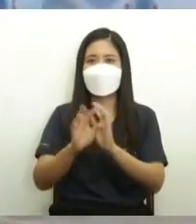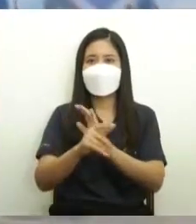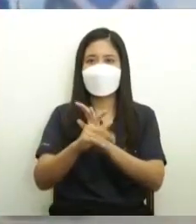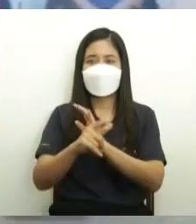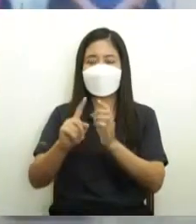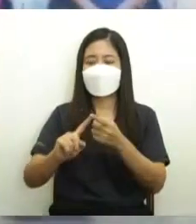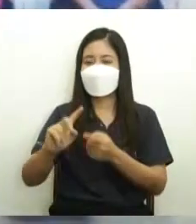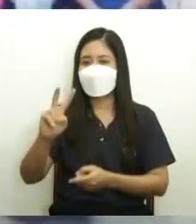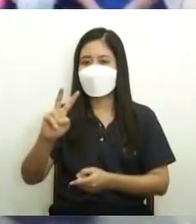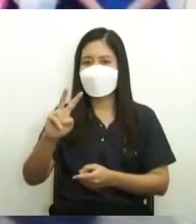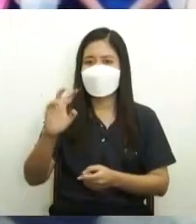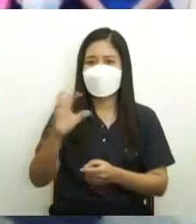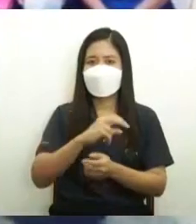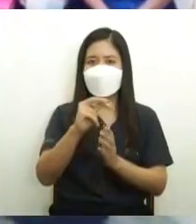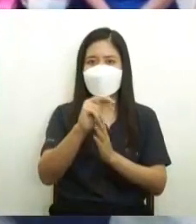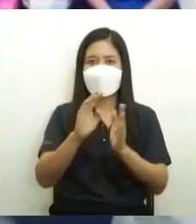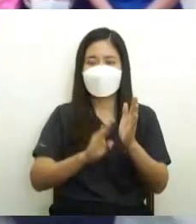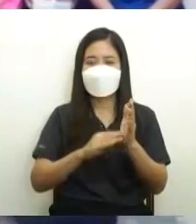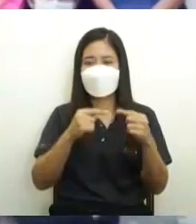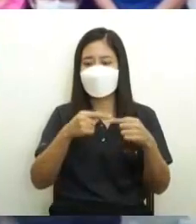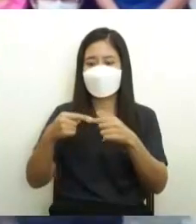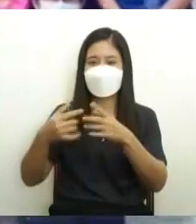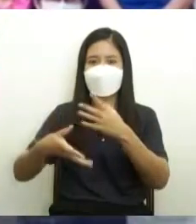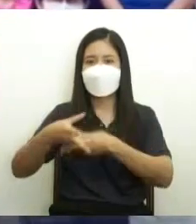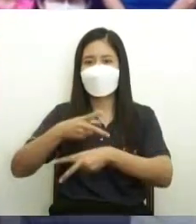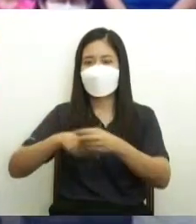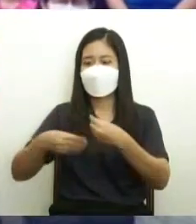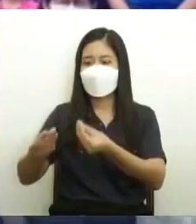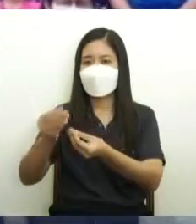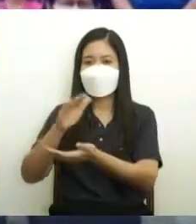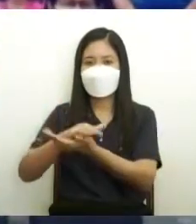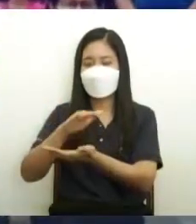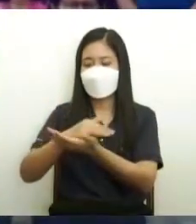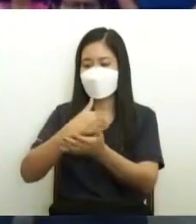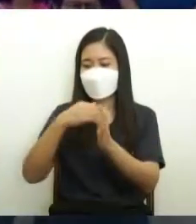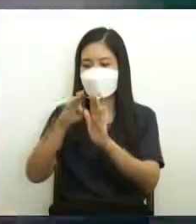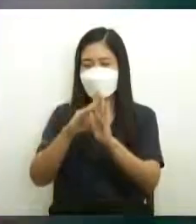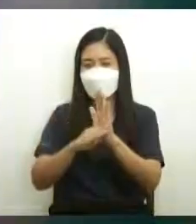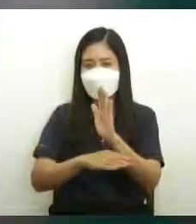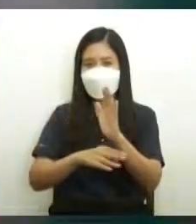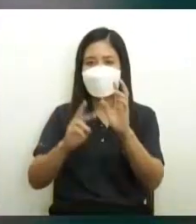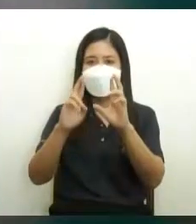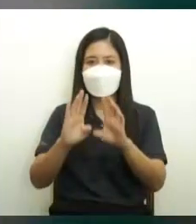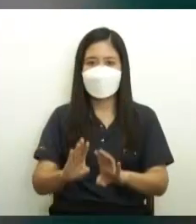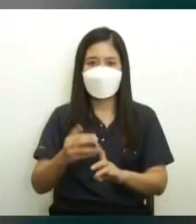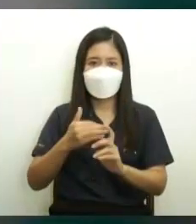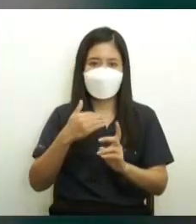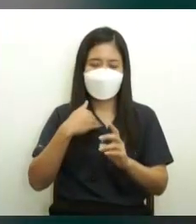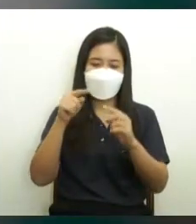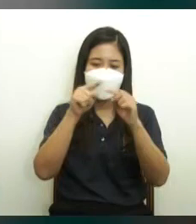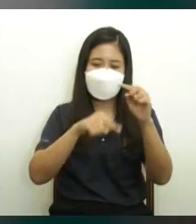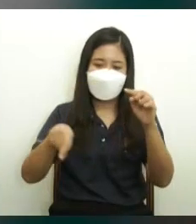2กำหนดนโยบายเพื่อนำสู่การพัฒนาสถานศึกษาโดยใช้เทคนิคกระบวนการทฤษฎีระบบและวงจรคุณภาพเ